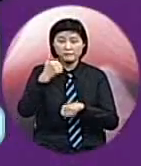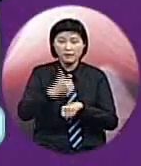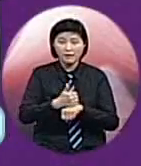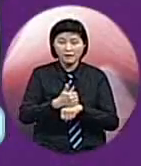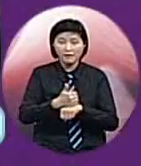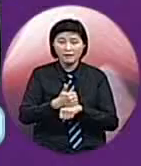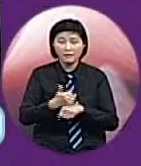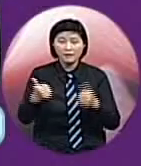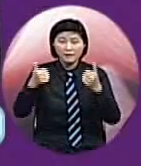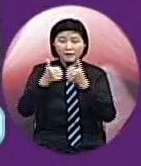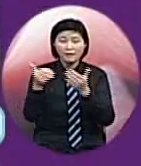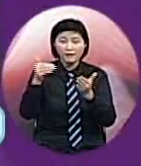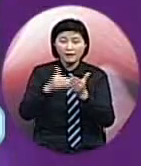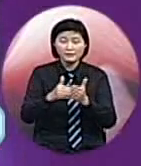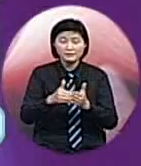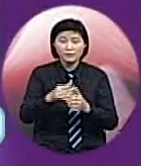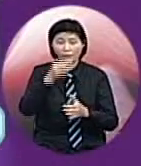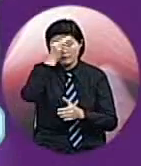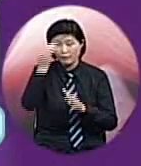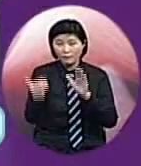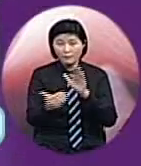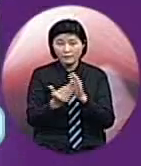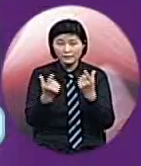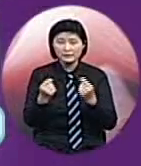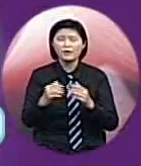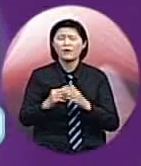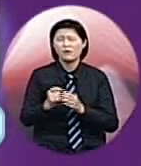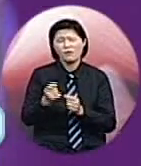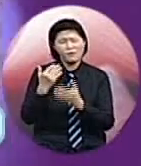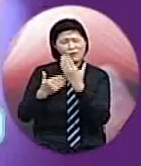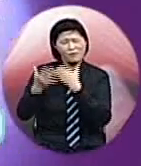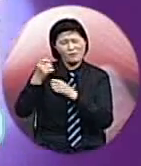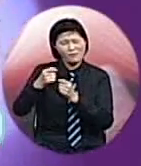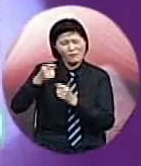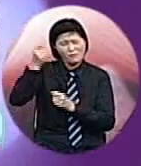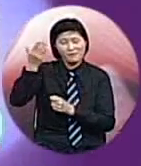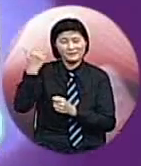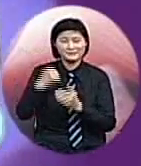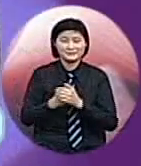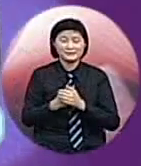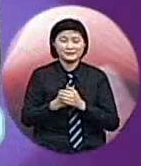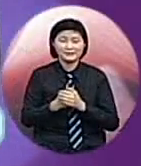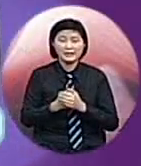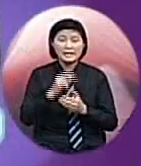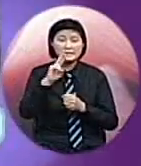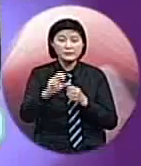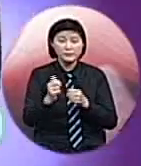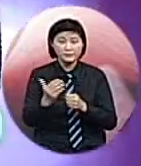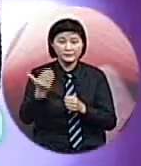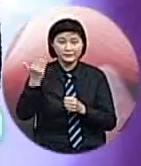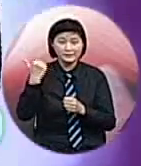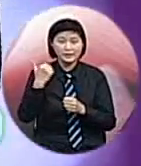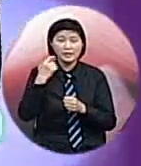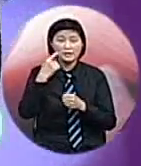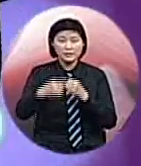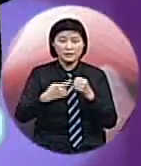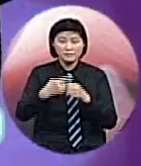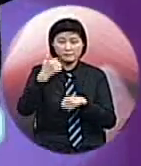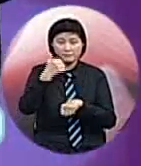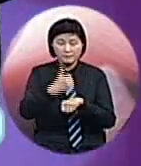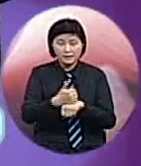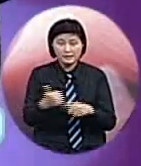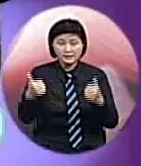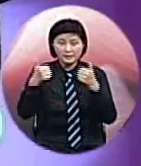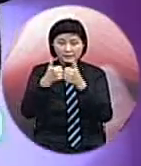그냥. 어머. 쉽지 않네요. 오래돼갖고요. 예, 네, 오래돼갖고 이제는. 네. 근데 25년 전에 그렇게 연말 결성까지